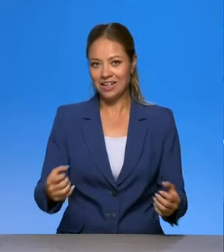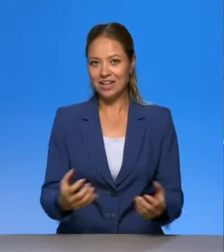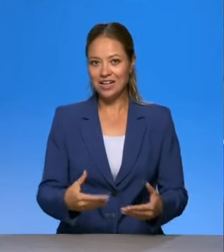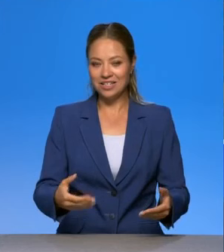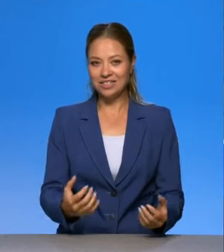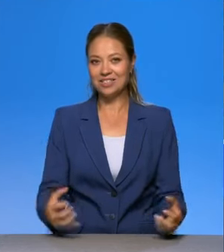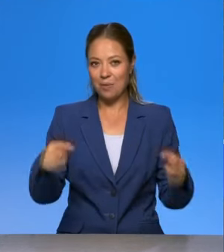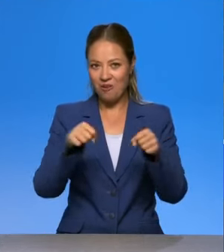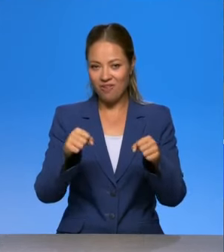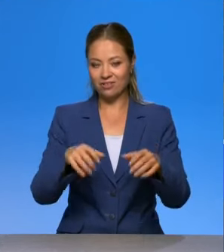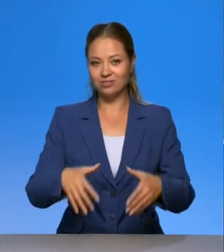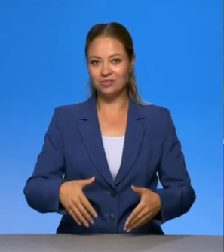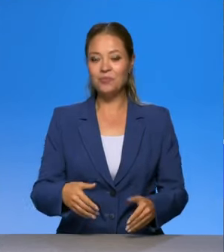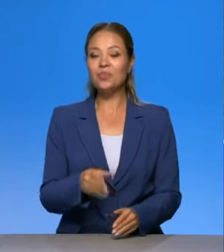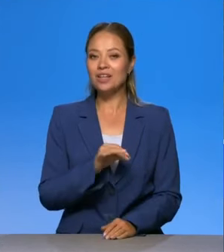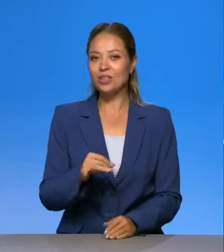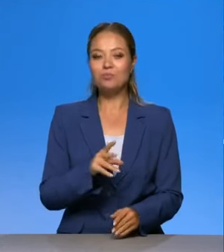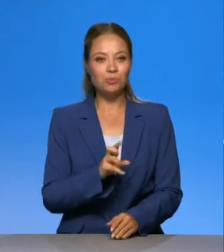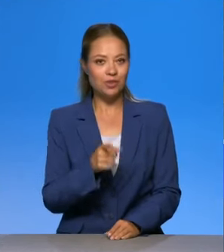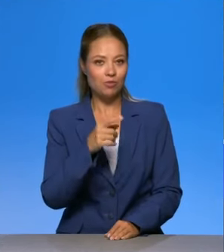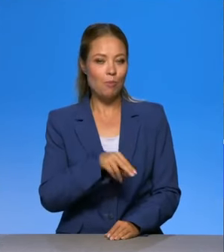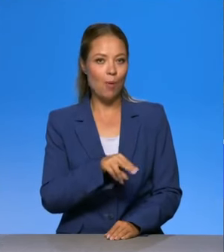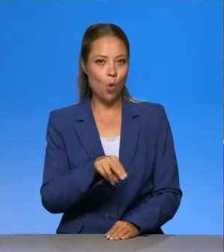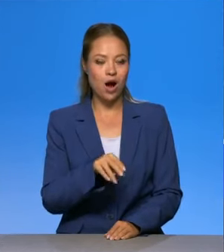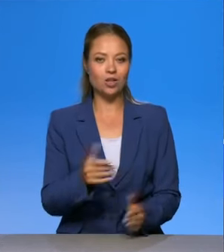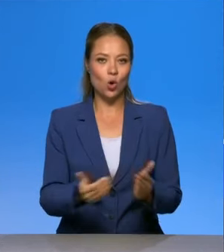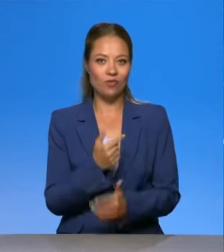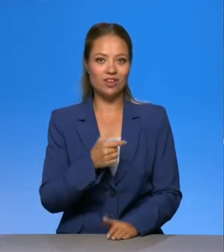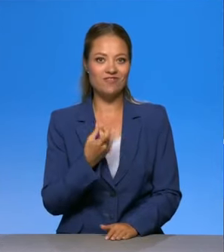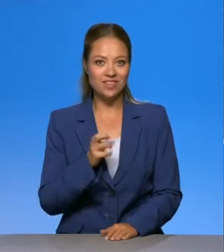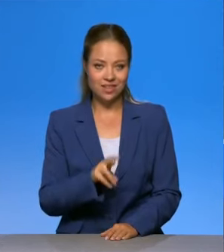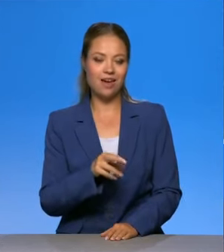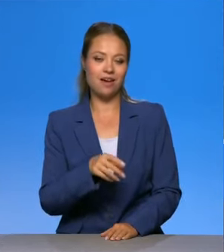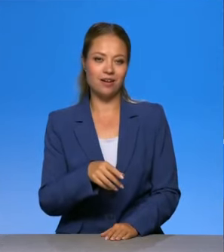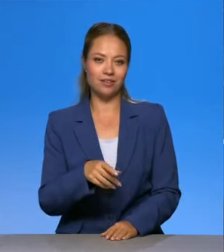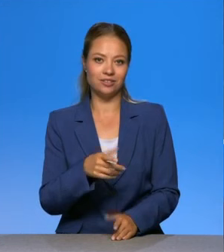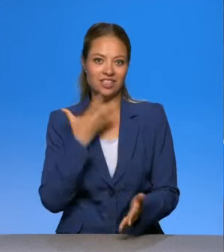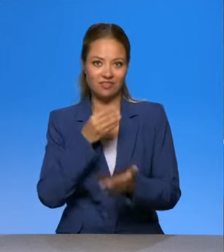с учетом того, что бизнесмены могут посчитать, что свинья-то у нас намного дешевле, может быть, и выгоднее было бы